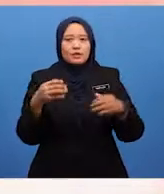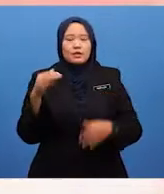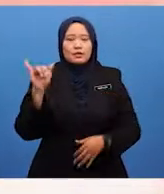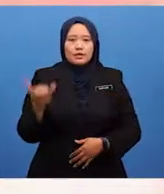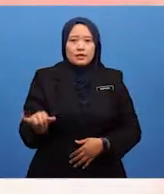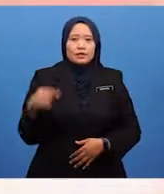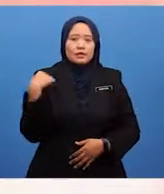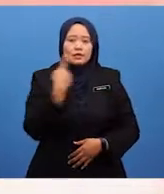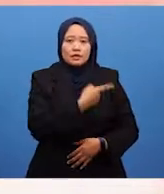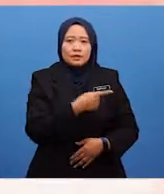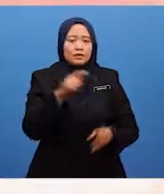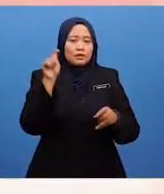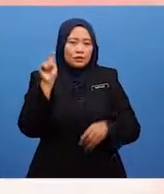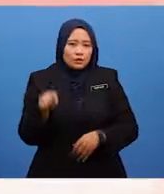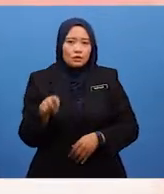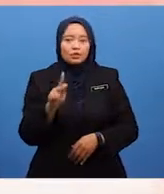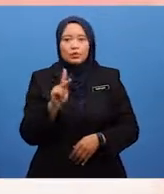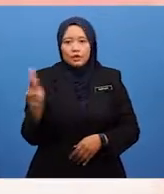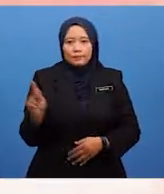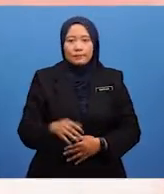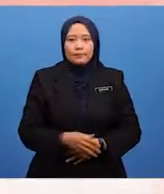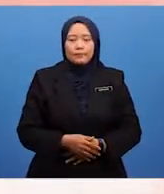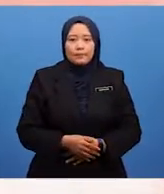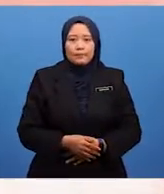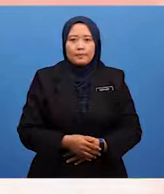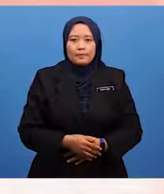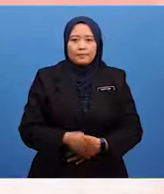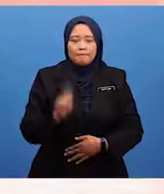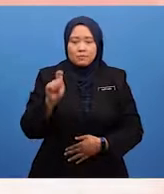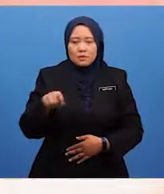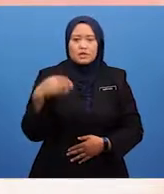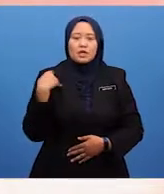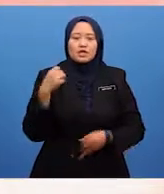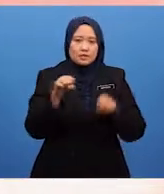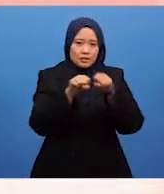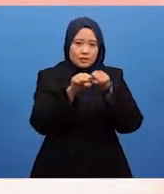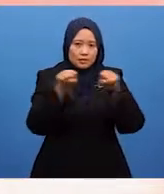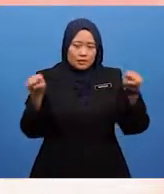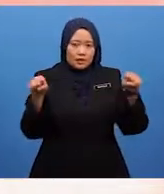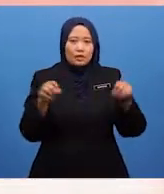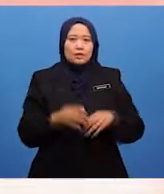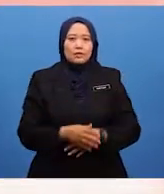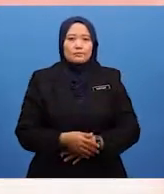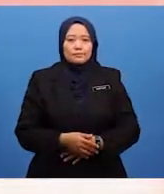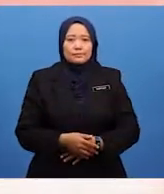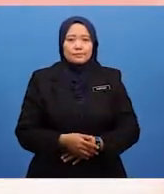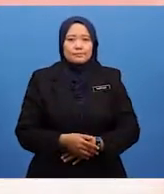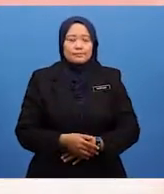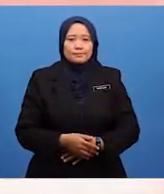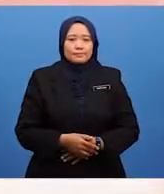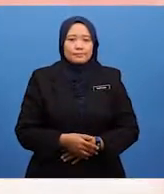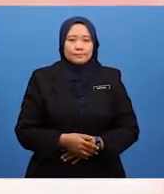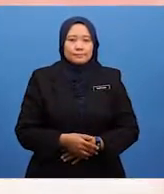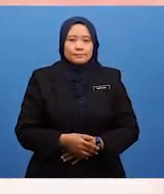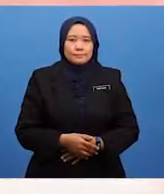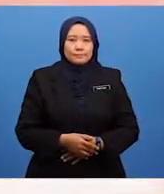lukisan teknik elinia lebih pada lukisan yang mesti menggunakan skala melebihi bangunkan skala ia tidak dipanggil sebagai lukisan teknik ke